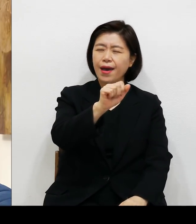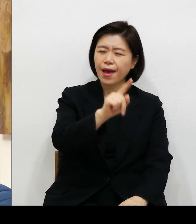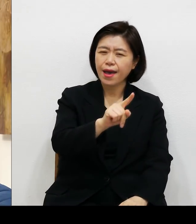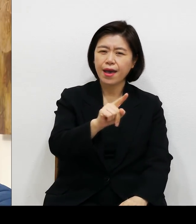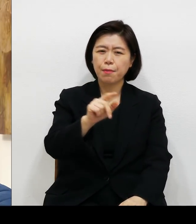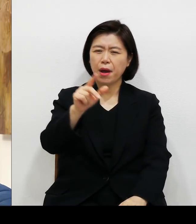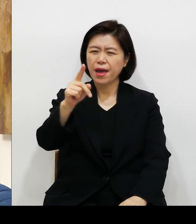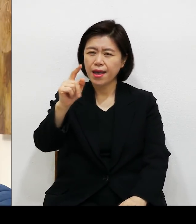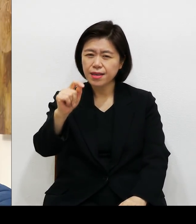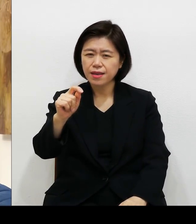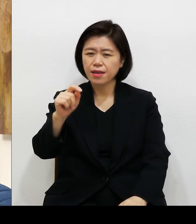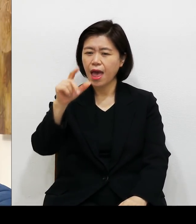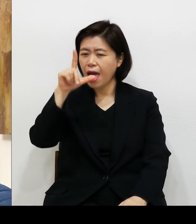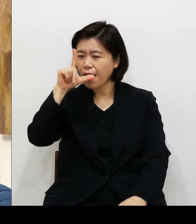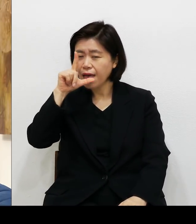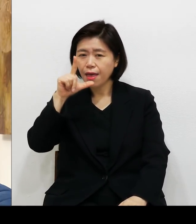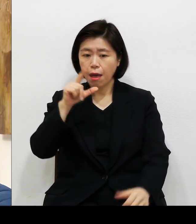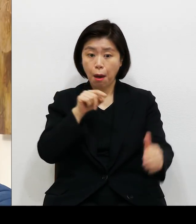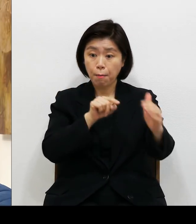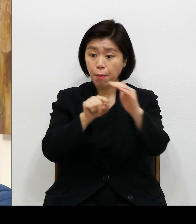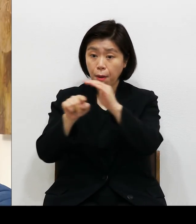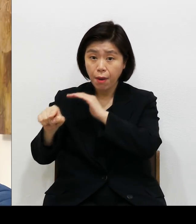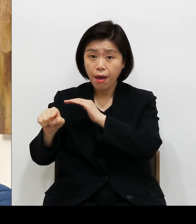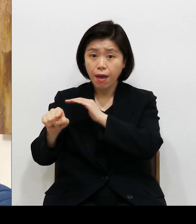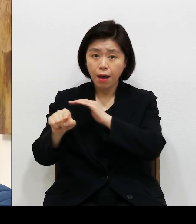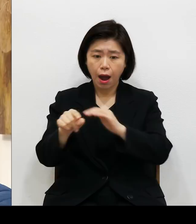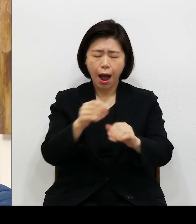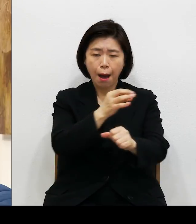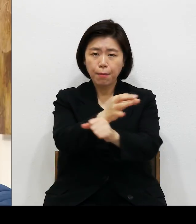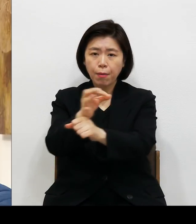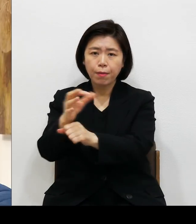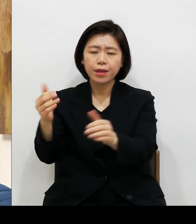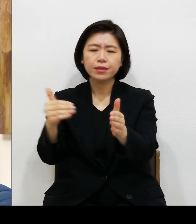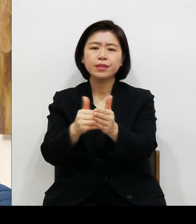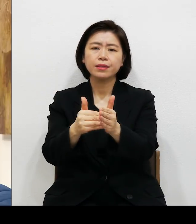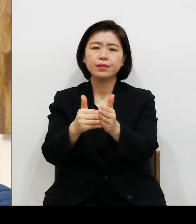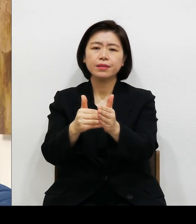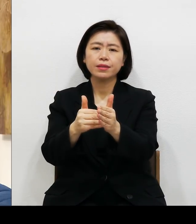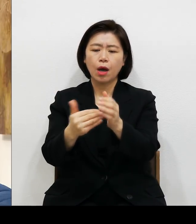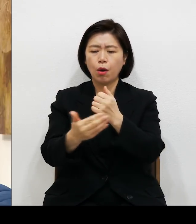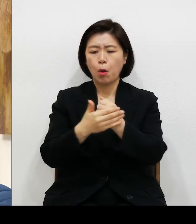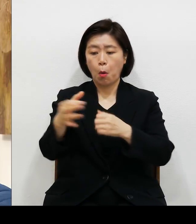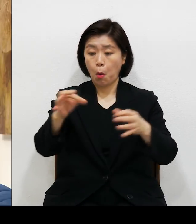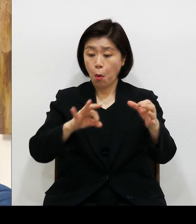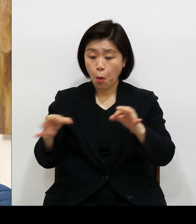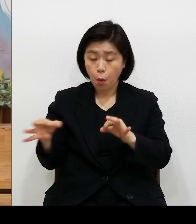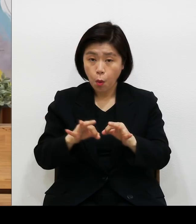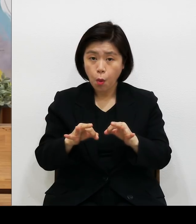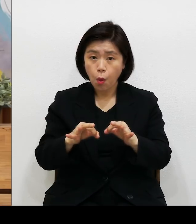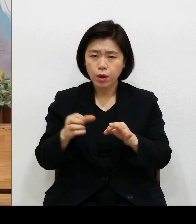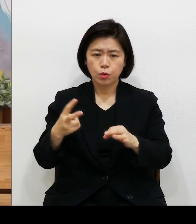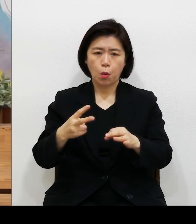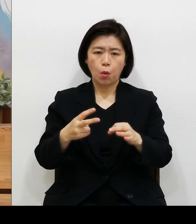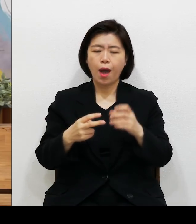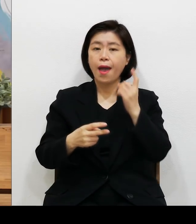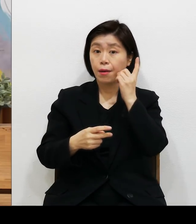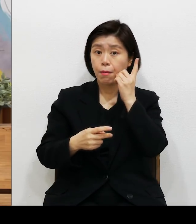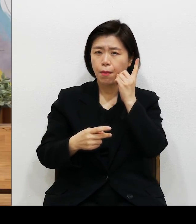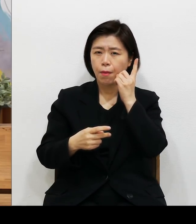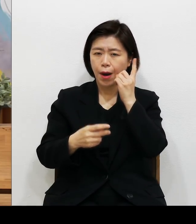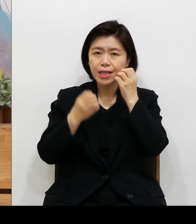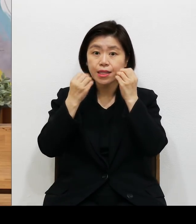그 핸드폰들은 새 폰이니까 네. 그 폰마저도 팔아버리고 그렇게 해서 현금을 확보했었어요. 그럼 빚만